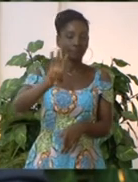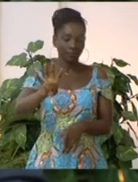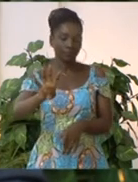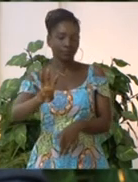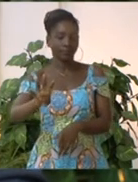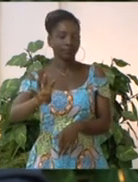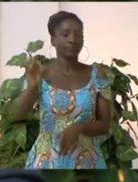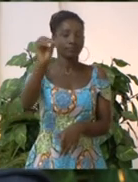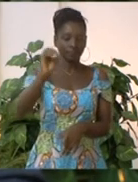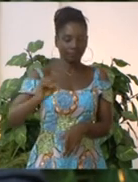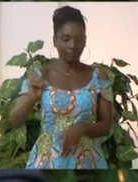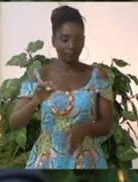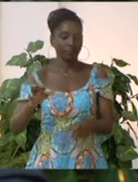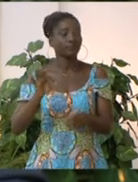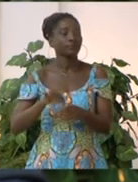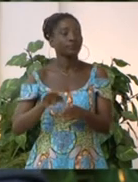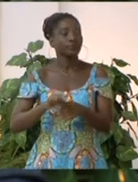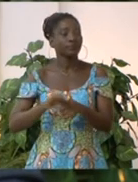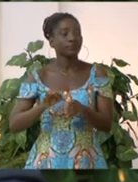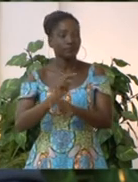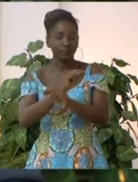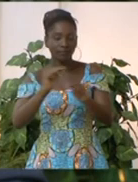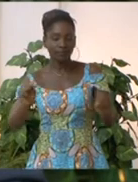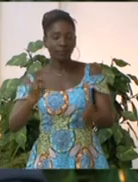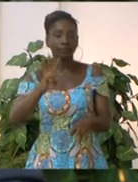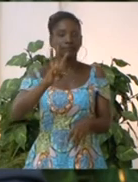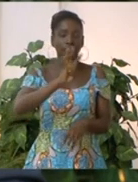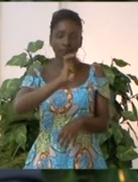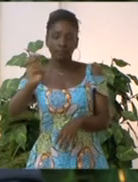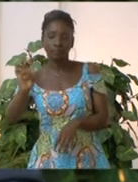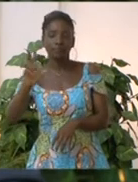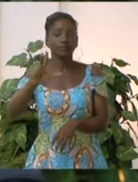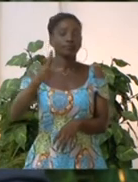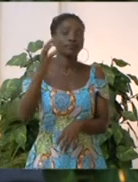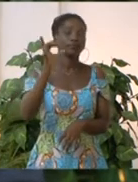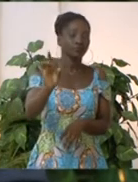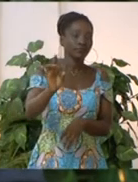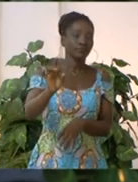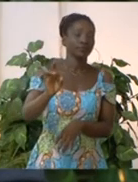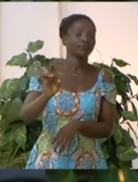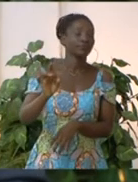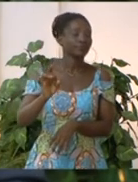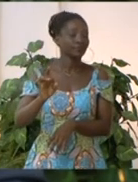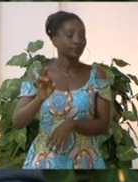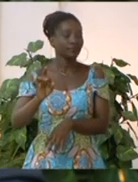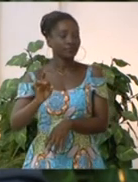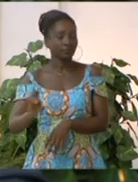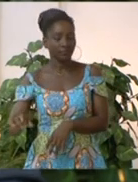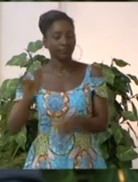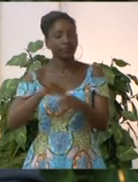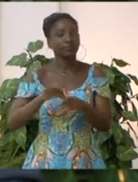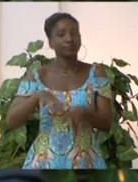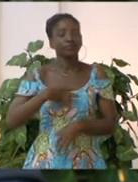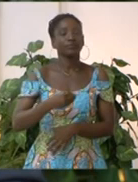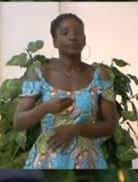bulletins nuls 438 soit 4,27 pour sa ville et humble